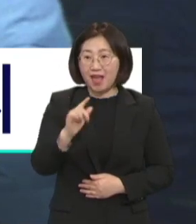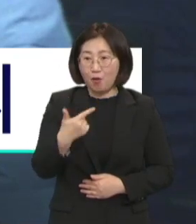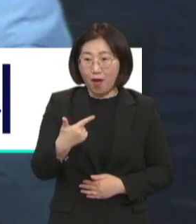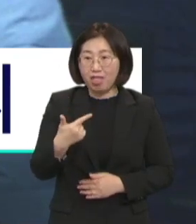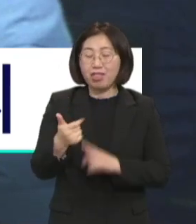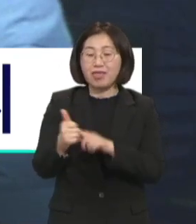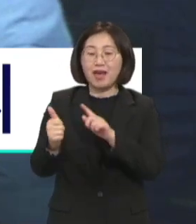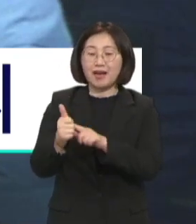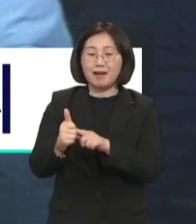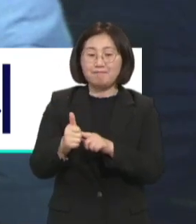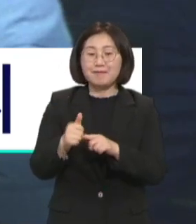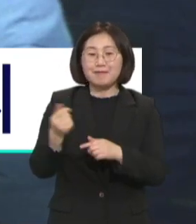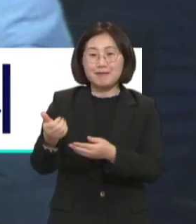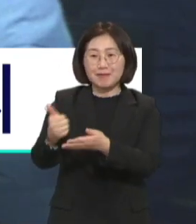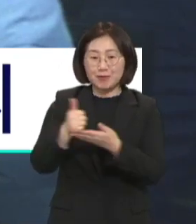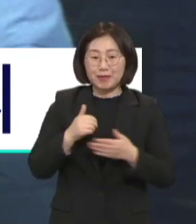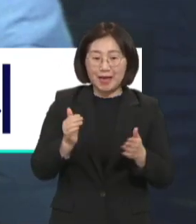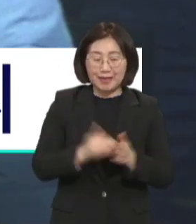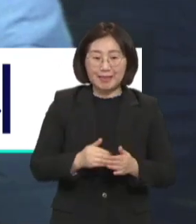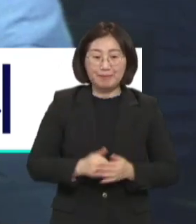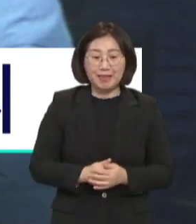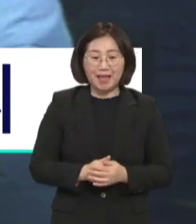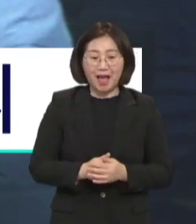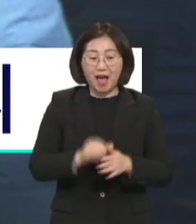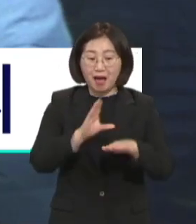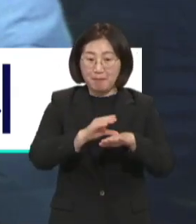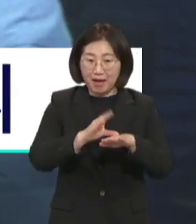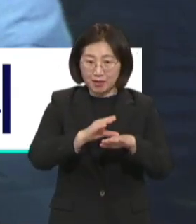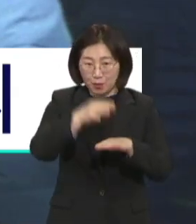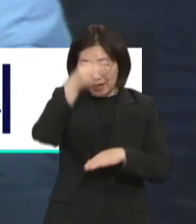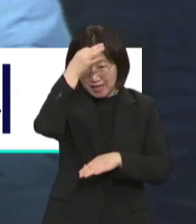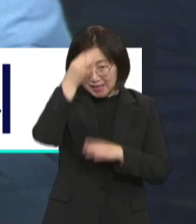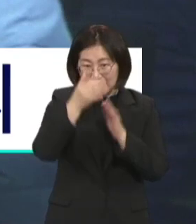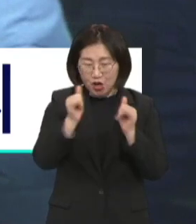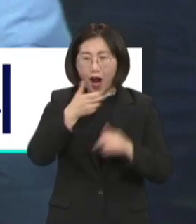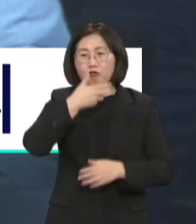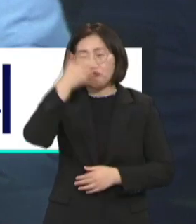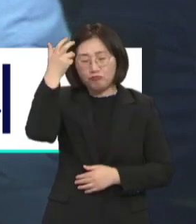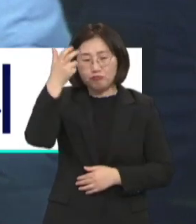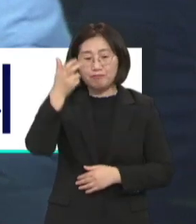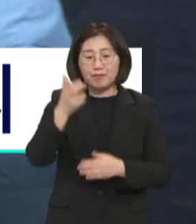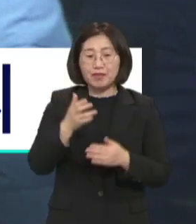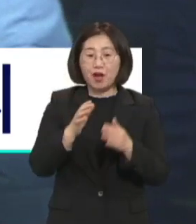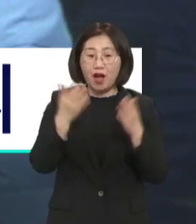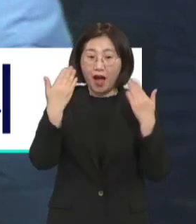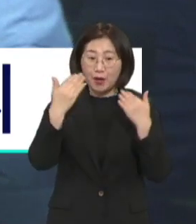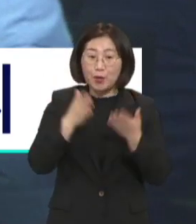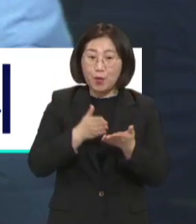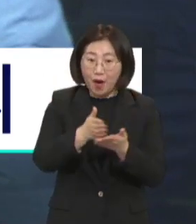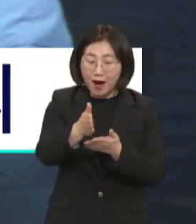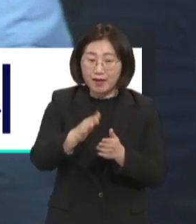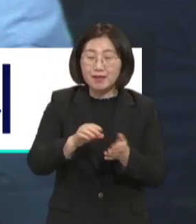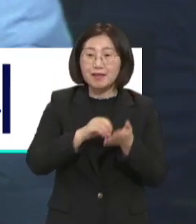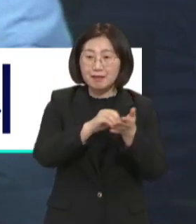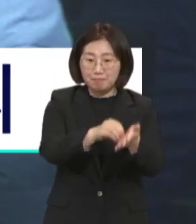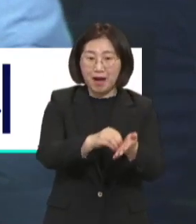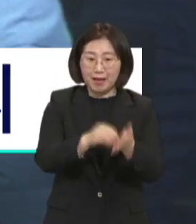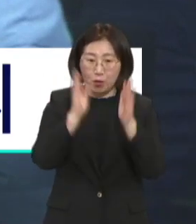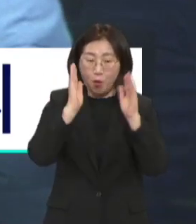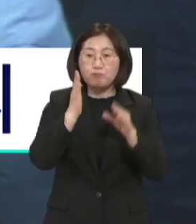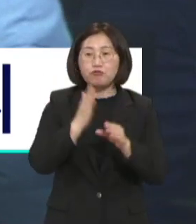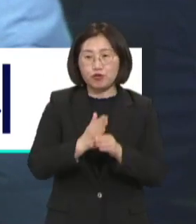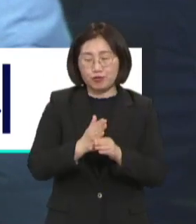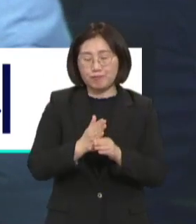교실이 다시 열린 건데요. 방송 엔지니어가 꿈이라며 대학에 진학해 관련 학과를 전공하고 있는 태환 씨를 위해 현직